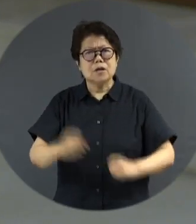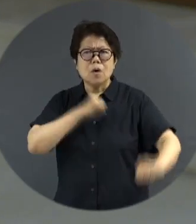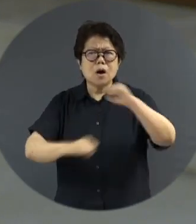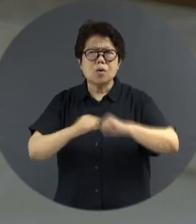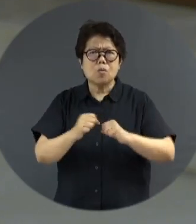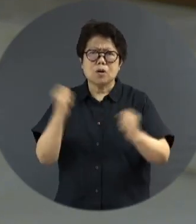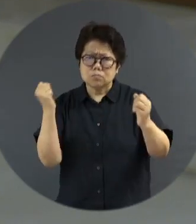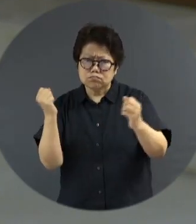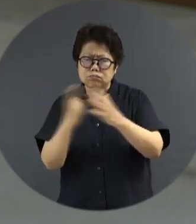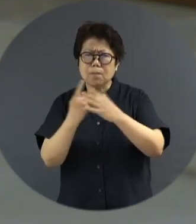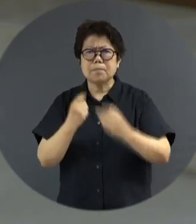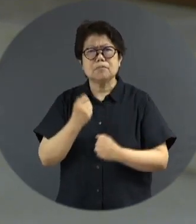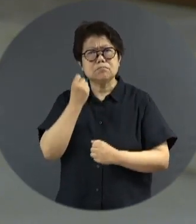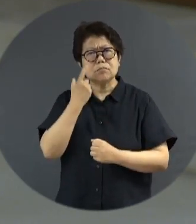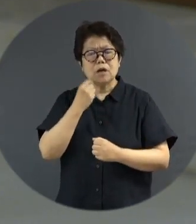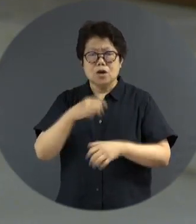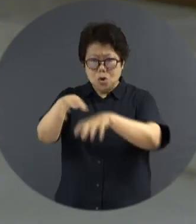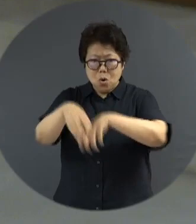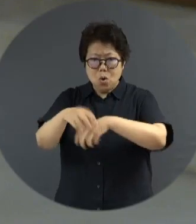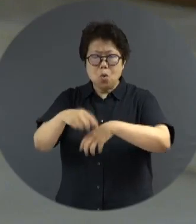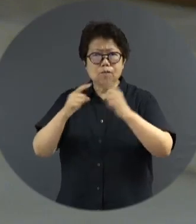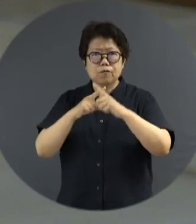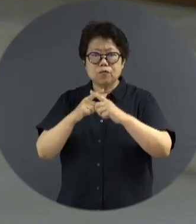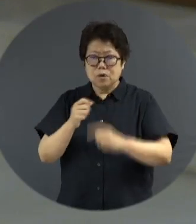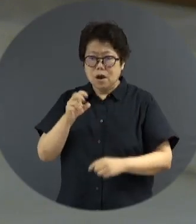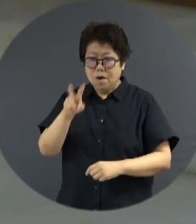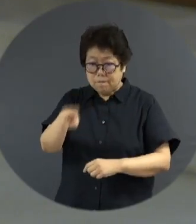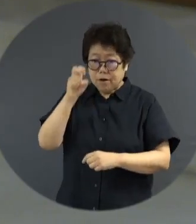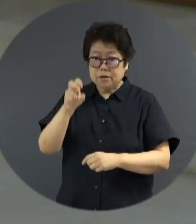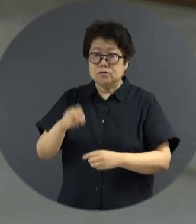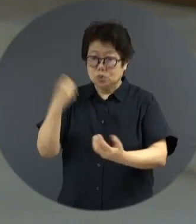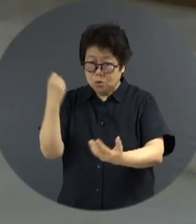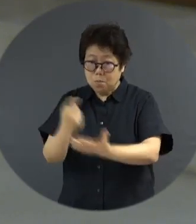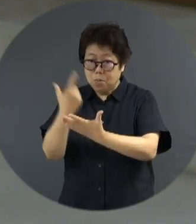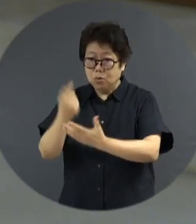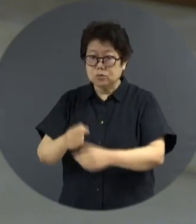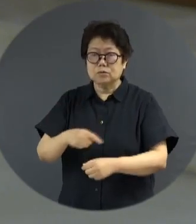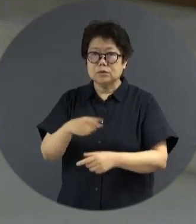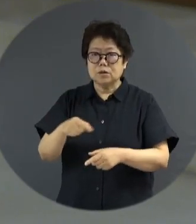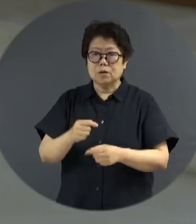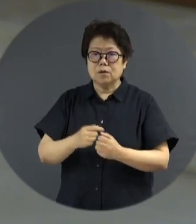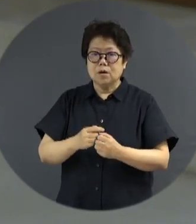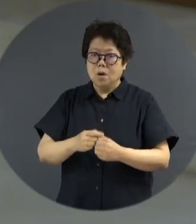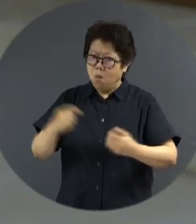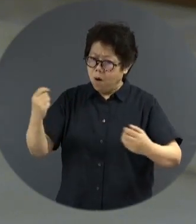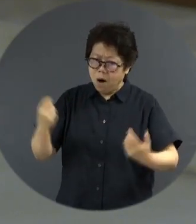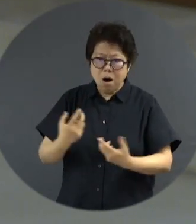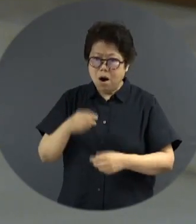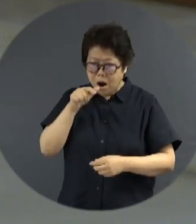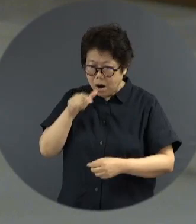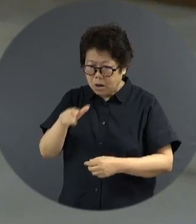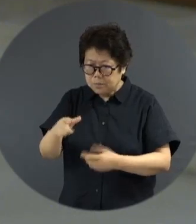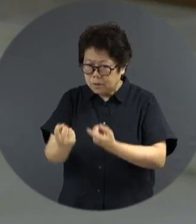的。就是这个农夫，他发现了这个宝藏之后，他被这个无价之宝所吸引，立